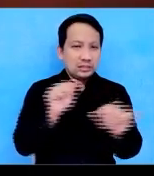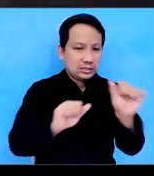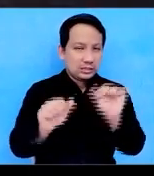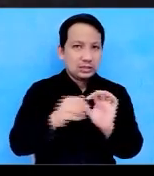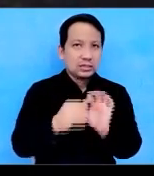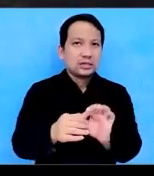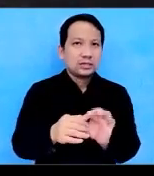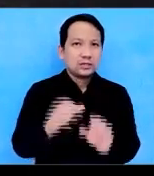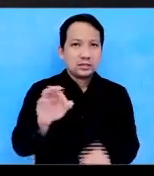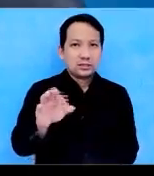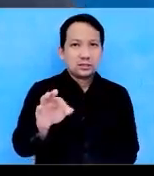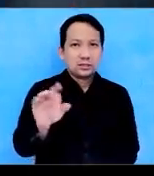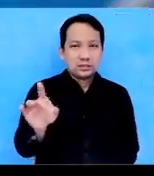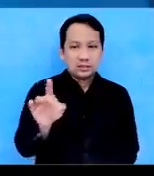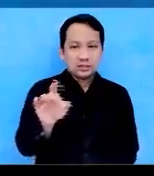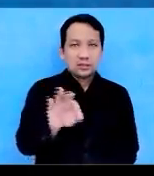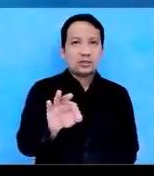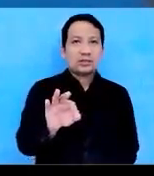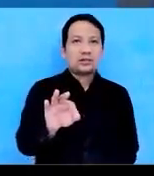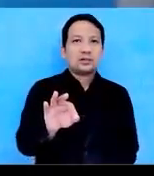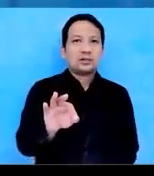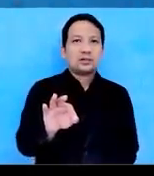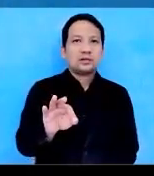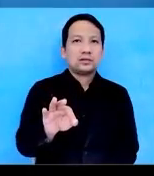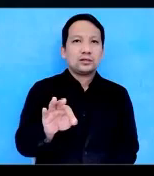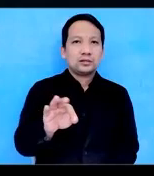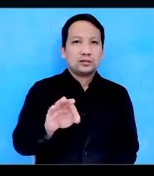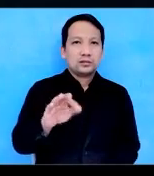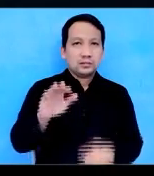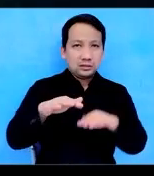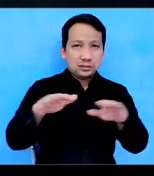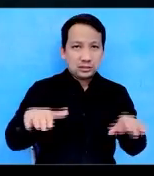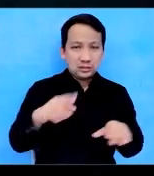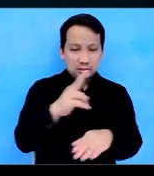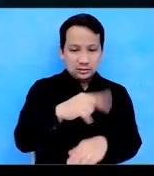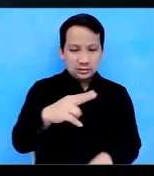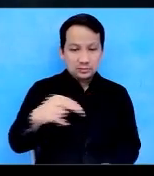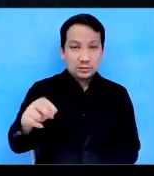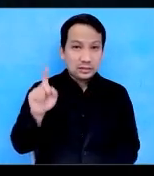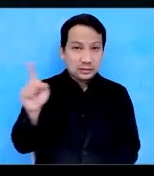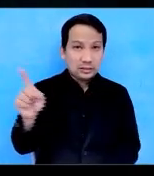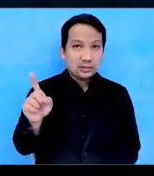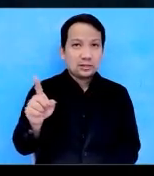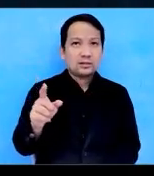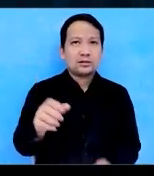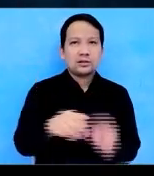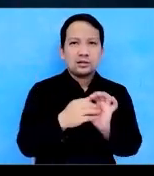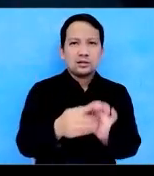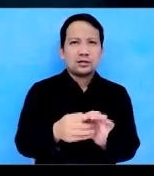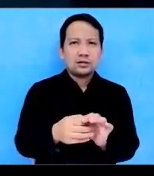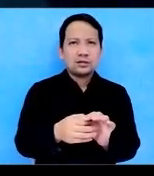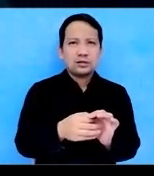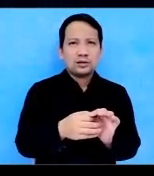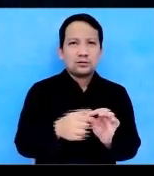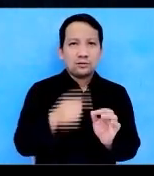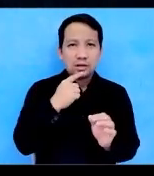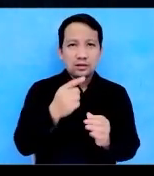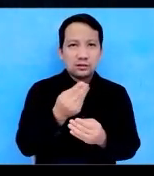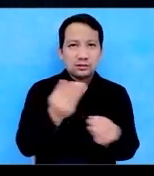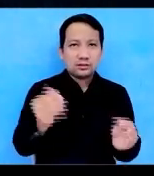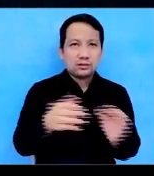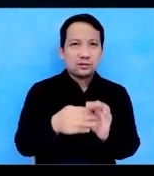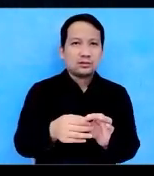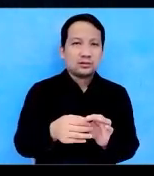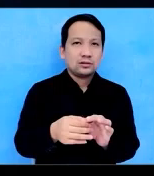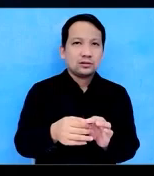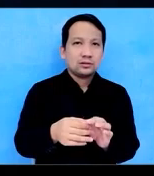ng 1989 classic film na The Little Mermaid. In full mermaid fantasy na, sa patikim na yan ang